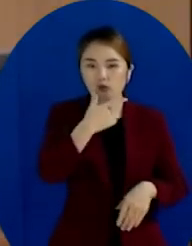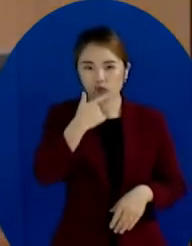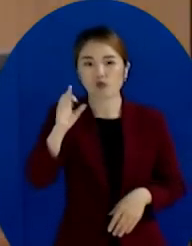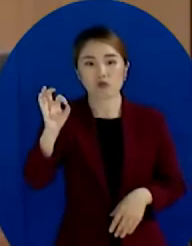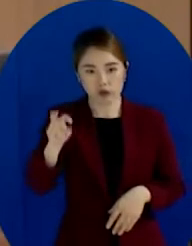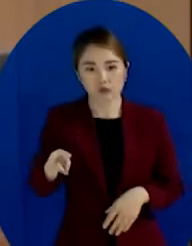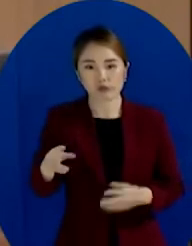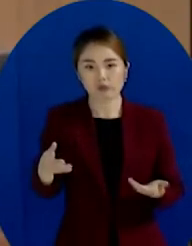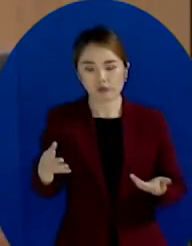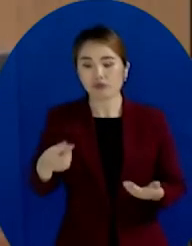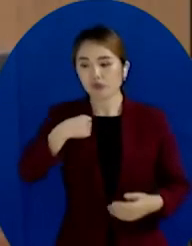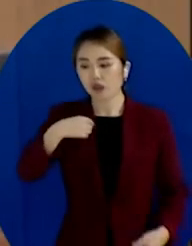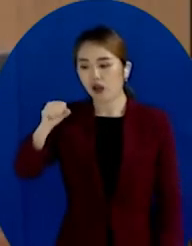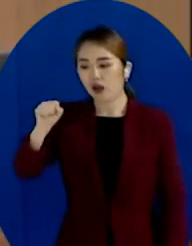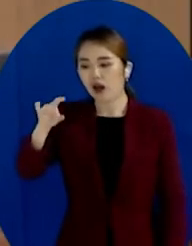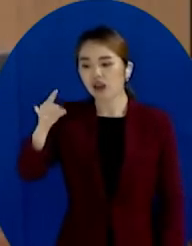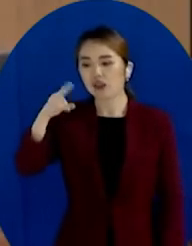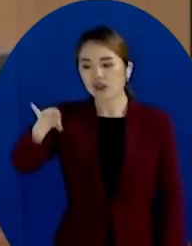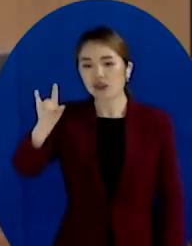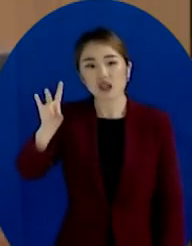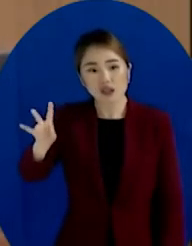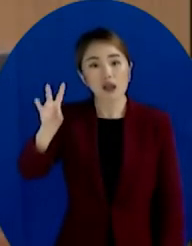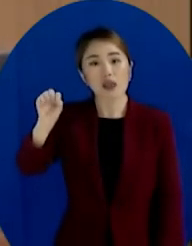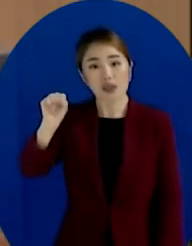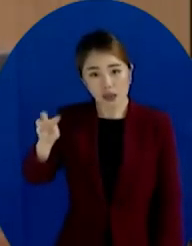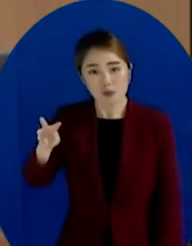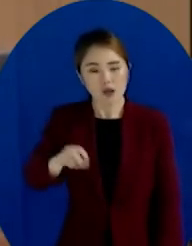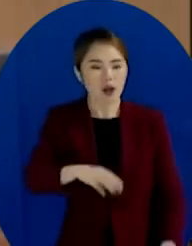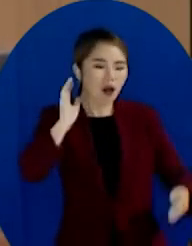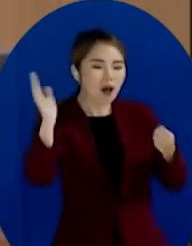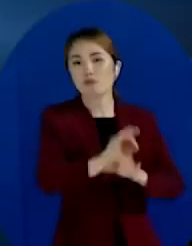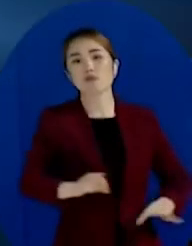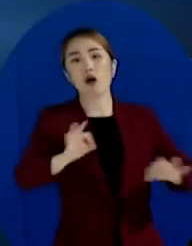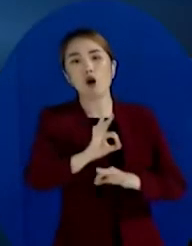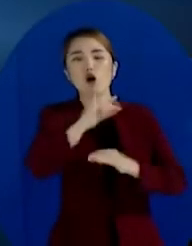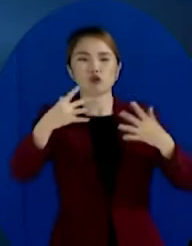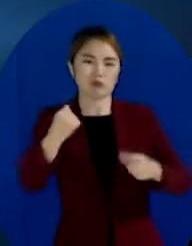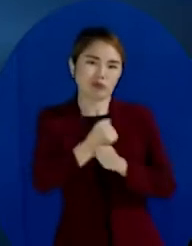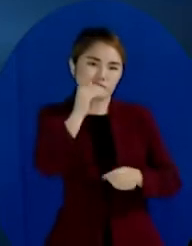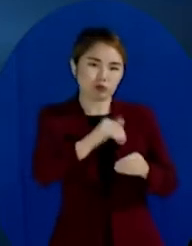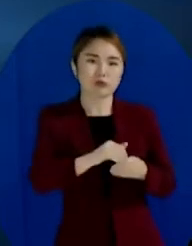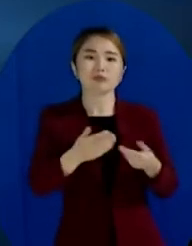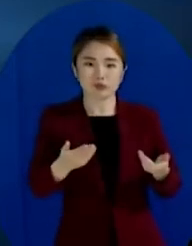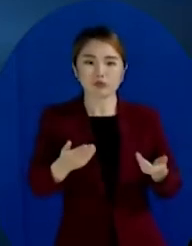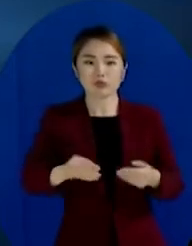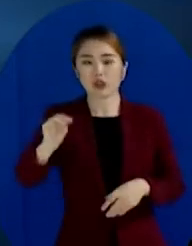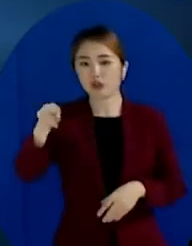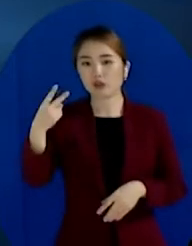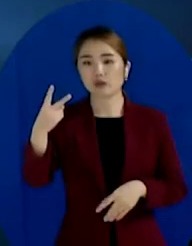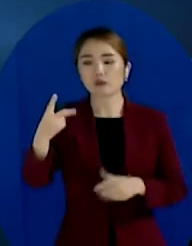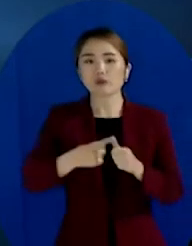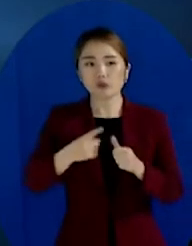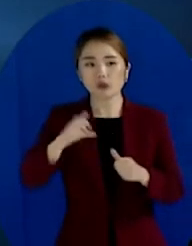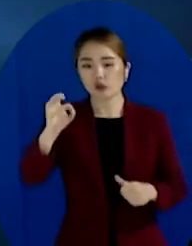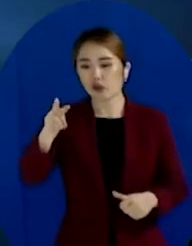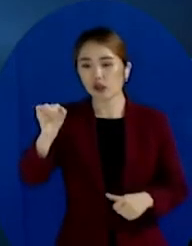Манай нам бол ардын нам болохоос биш. Авилгалч нарын олигархуудын нам биш. Өнөөдөр жидүүгийн хэрэгээр Улсын хурлын гишүү асан